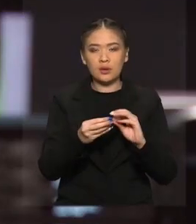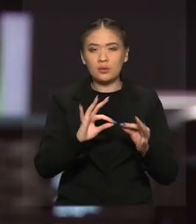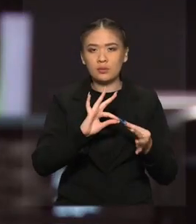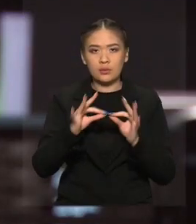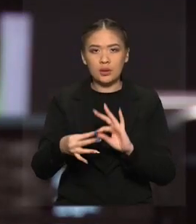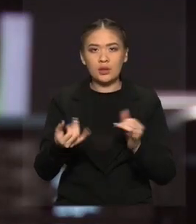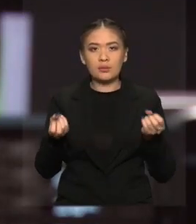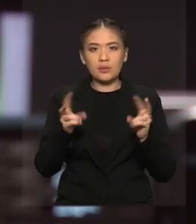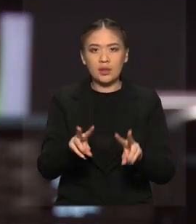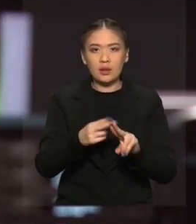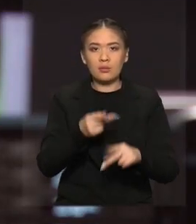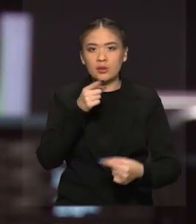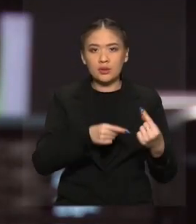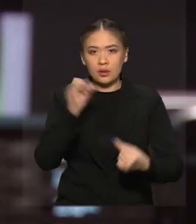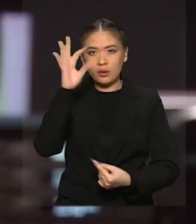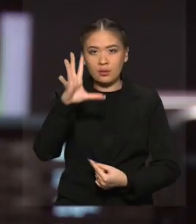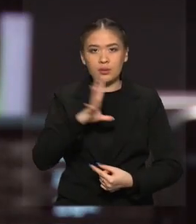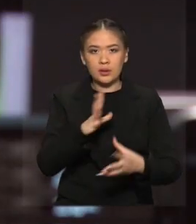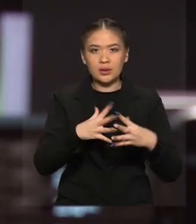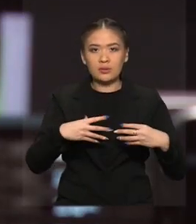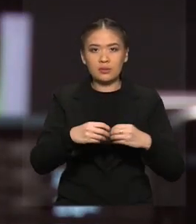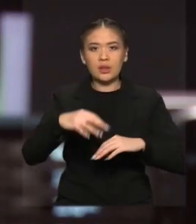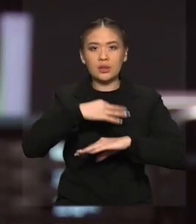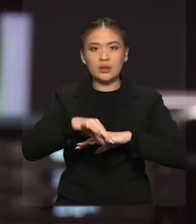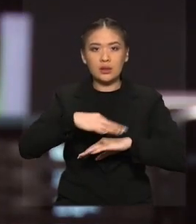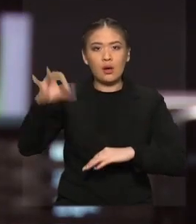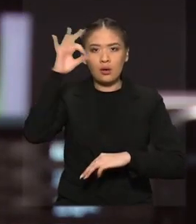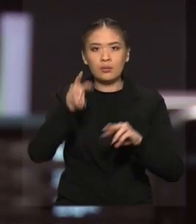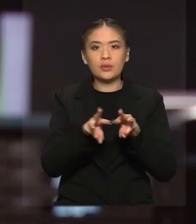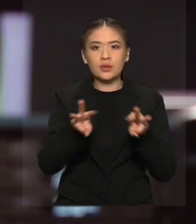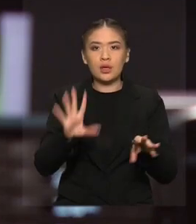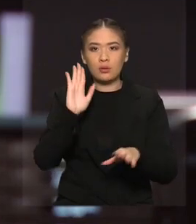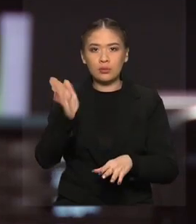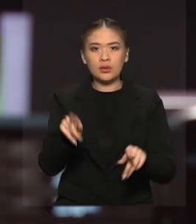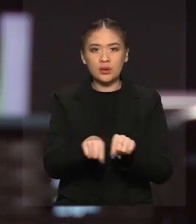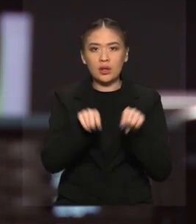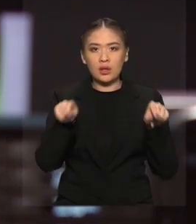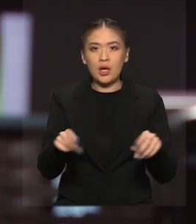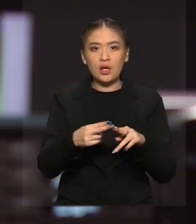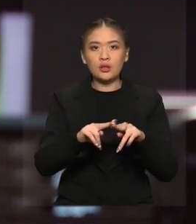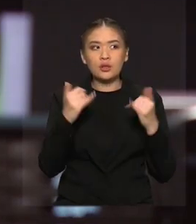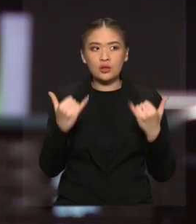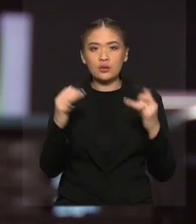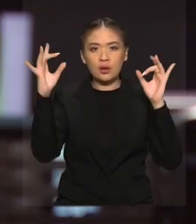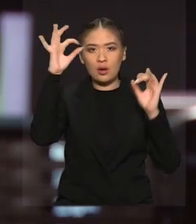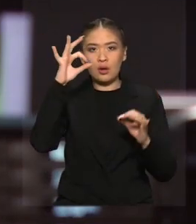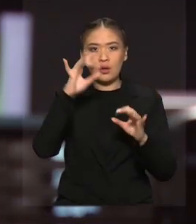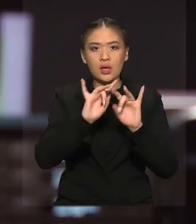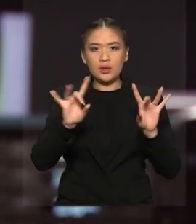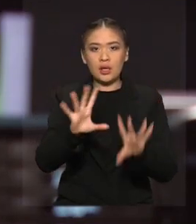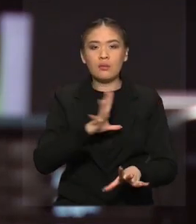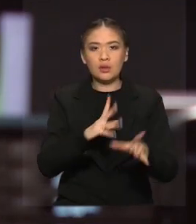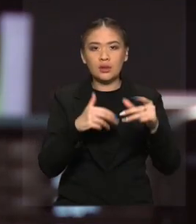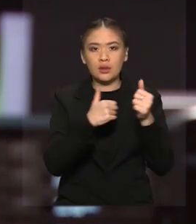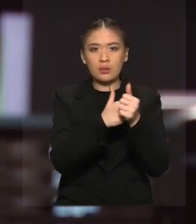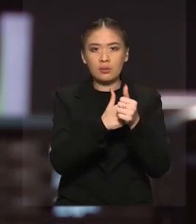специальное подразделение по борьбе с семейно-бытовых насилием создадут в Министерстве внутренних дел об этом сегодня на брифинге сообщил заместитель